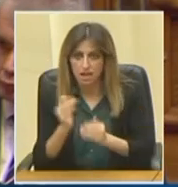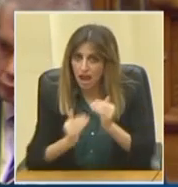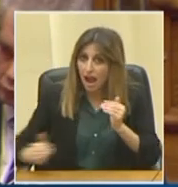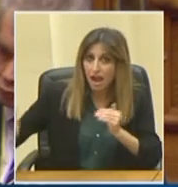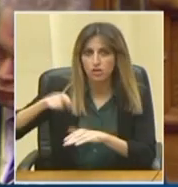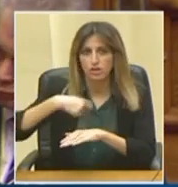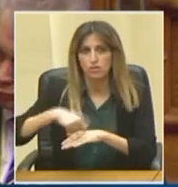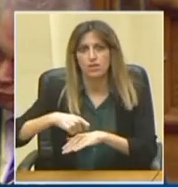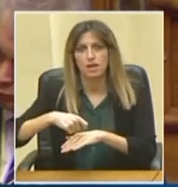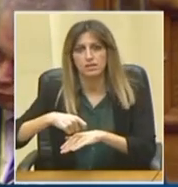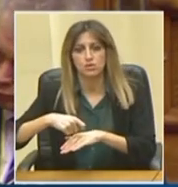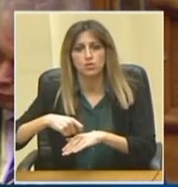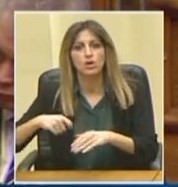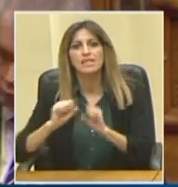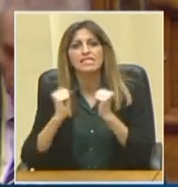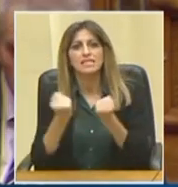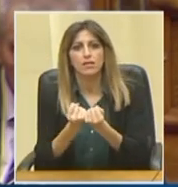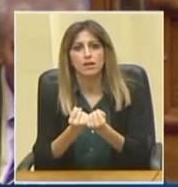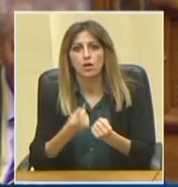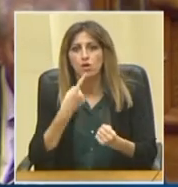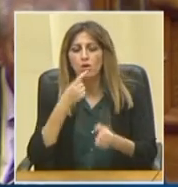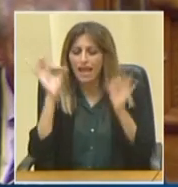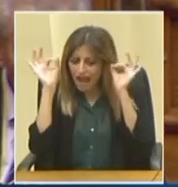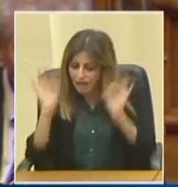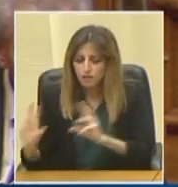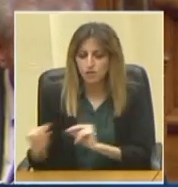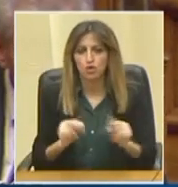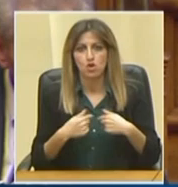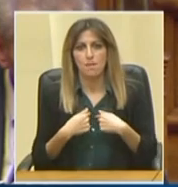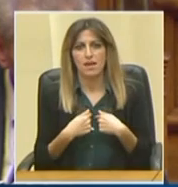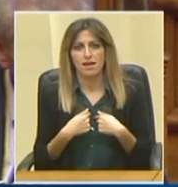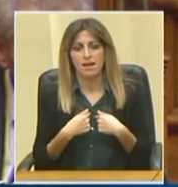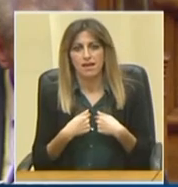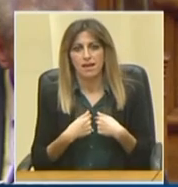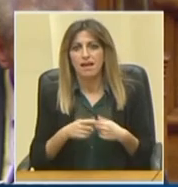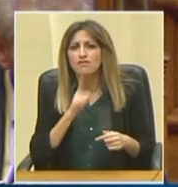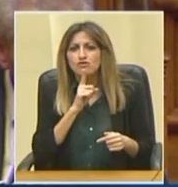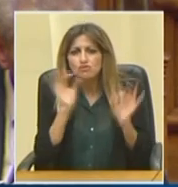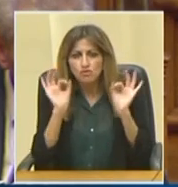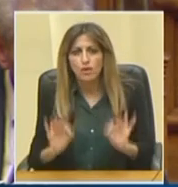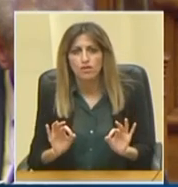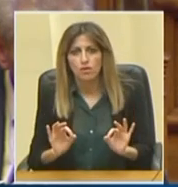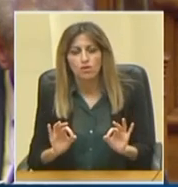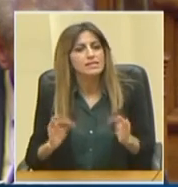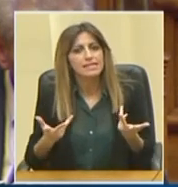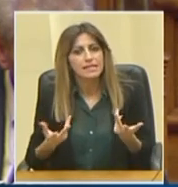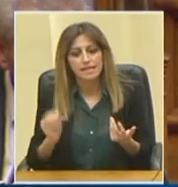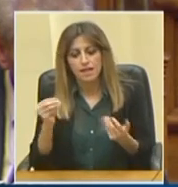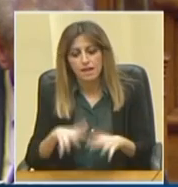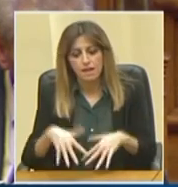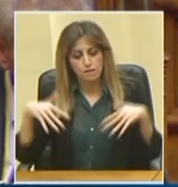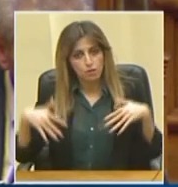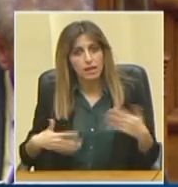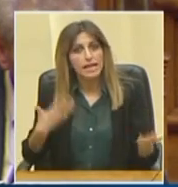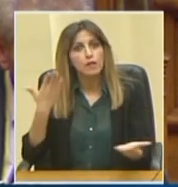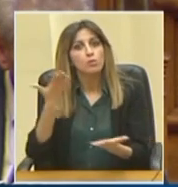που κάνει ακριβώς αυτή την ερμηνεία την οποία σας είπα. Δηλαδή ότι η προτείνουσα Βουλή δεν